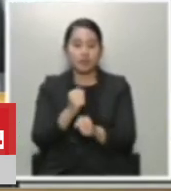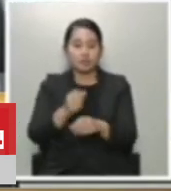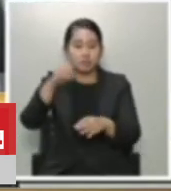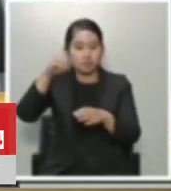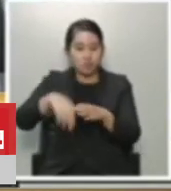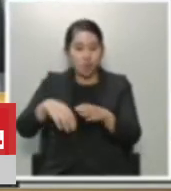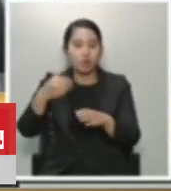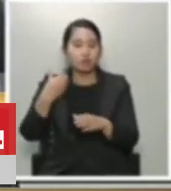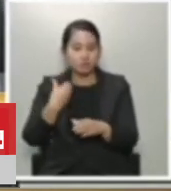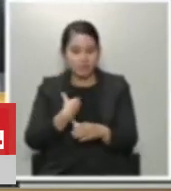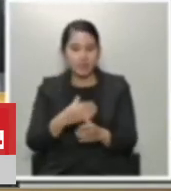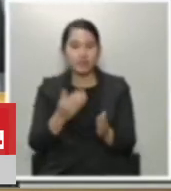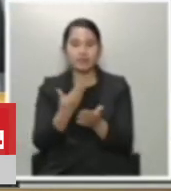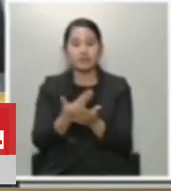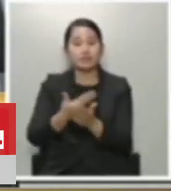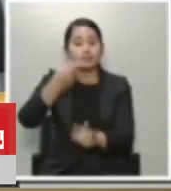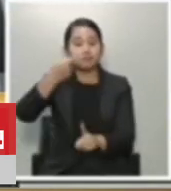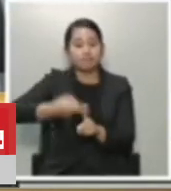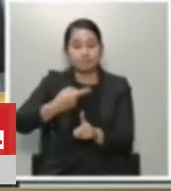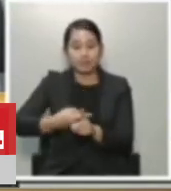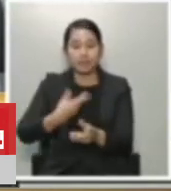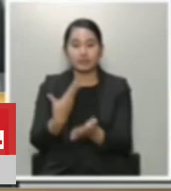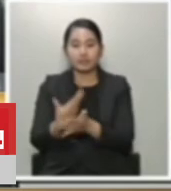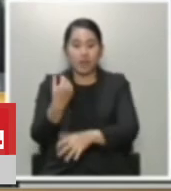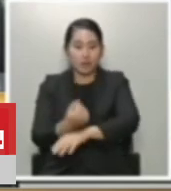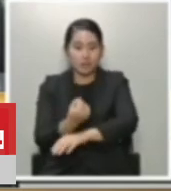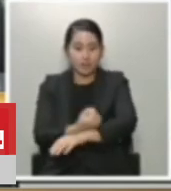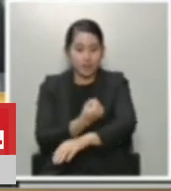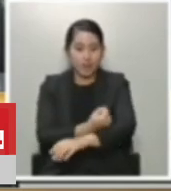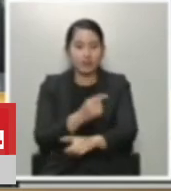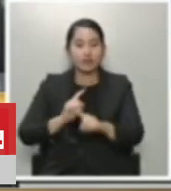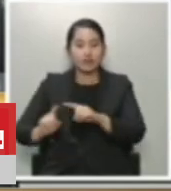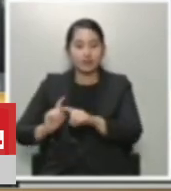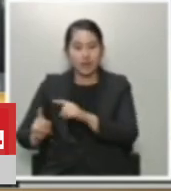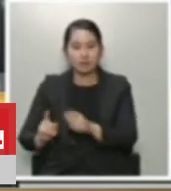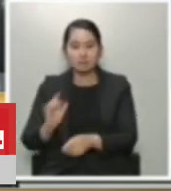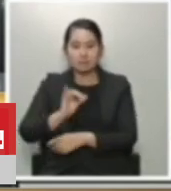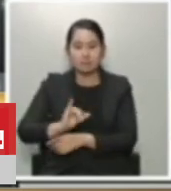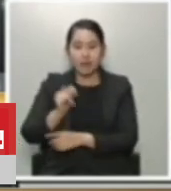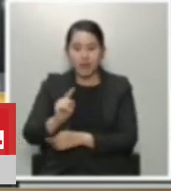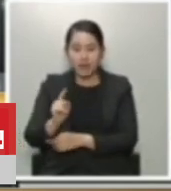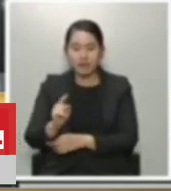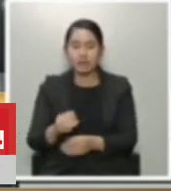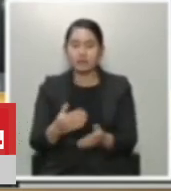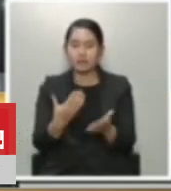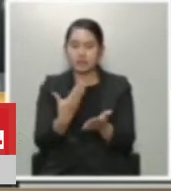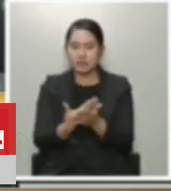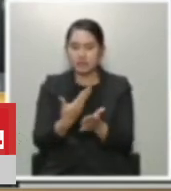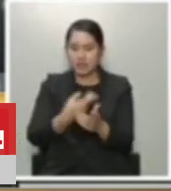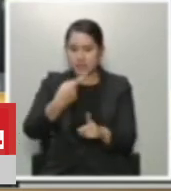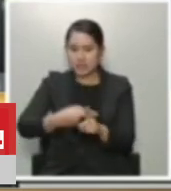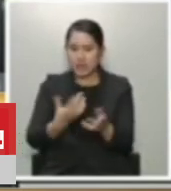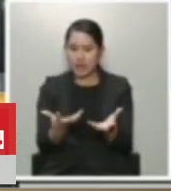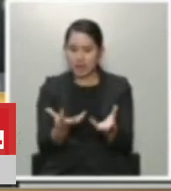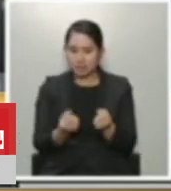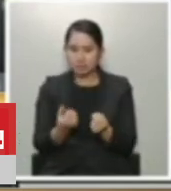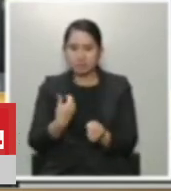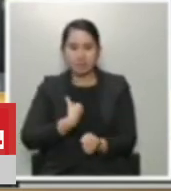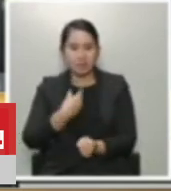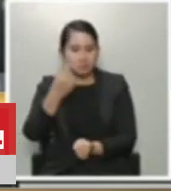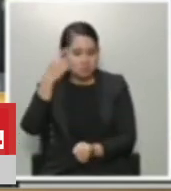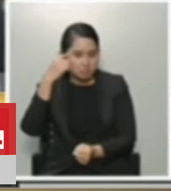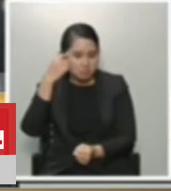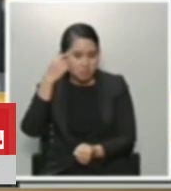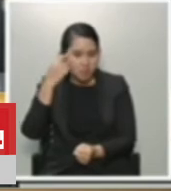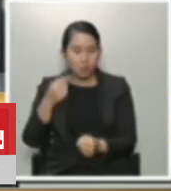ไม่ทราบว่าเงินเดือนนะครับหรือว่าค่าตอบแทนที่ทำงานเนี่ยครับไม่รู้ว่าจะได้รับหรือไม่เพราะว่านะครับยังไม่มีคำตอบจากน